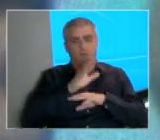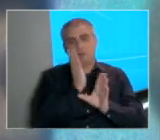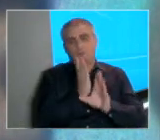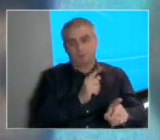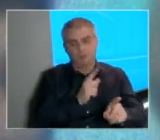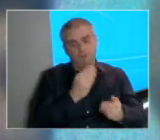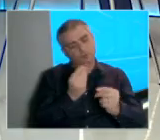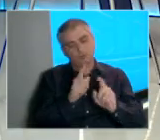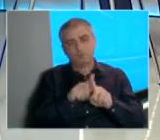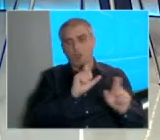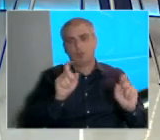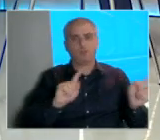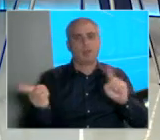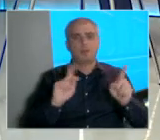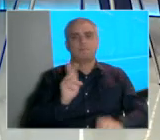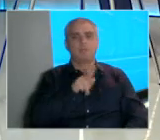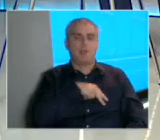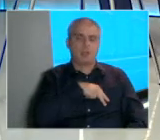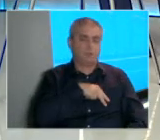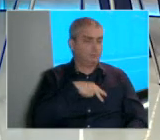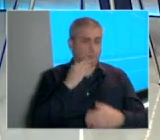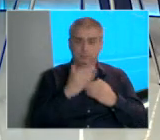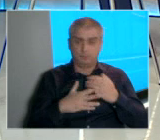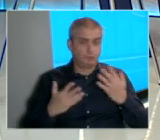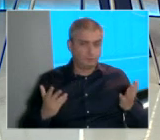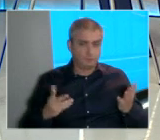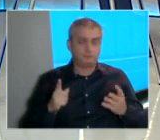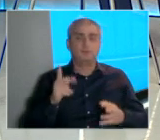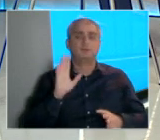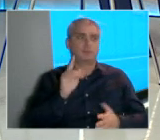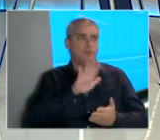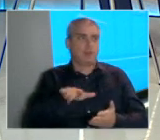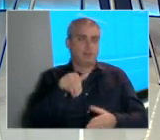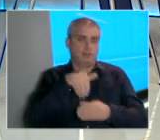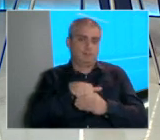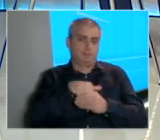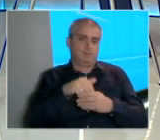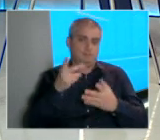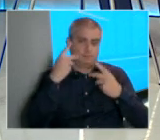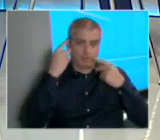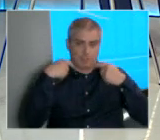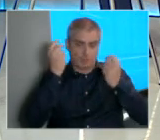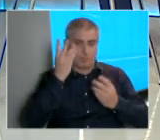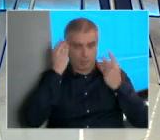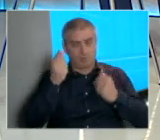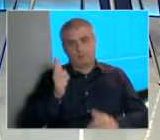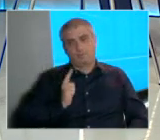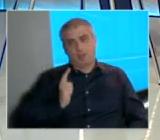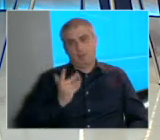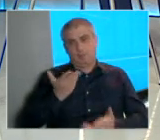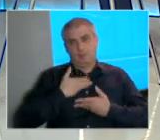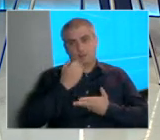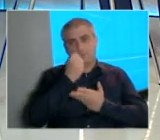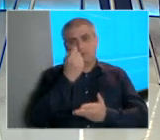הפסיכולוגים, אז יש פה שהוא האשמה הדדית מי אחראי לזה. בסוף, כמו שאמרתי, נמצאים ילדים בעוטף עזה וחינוך החרדי, שמחכים לאותם